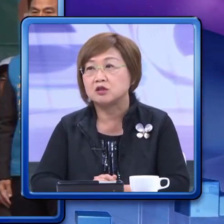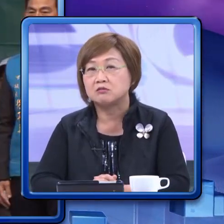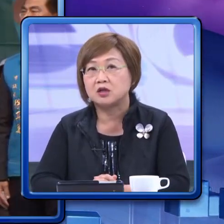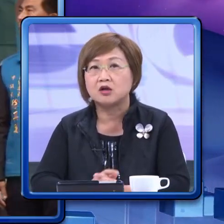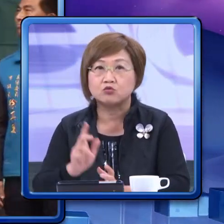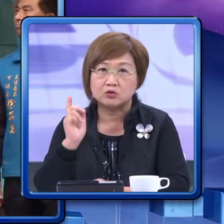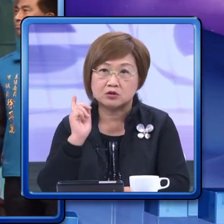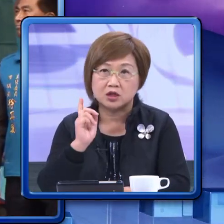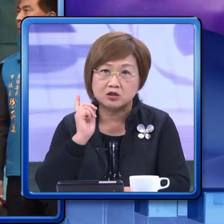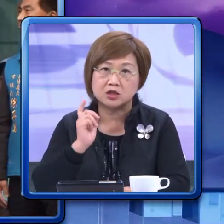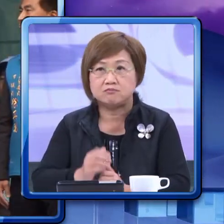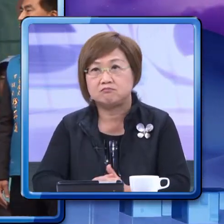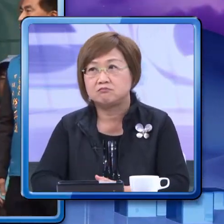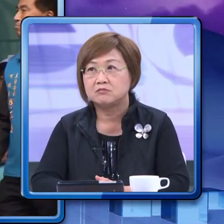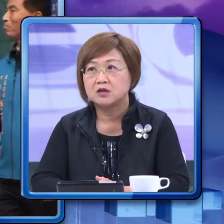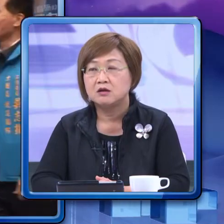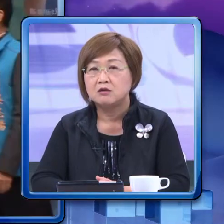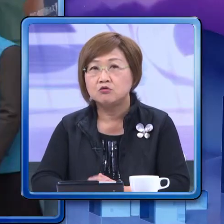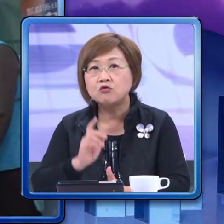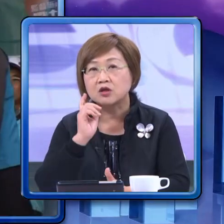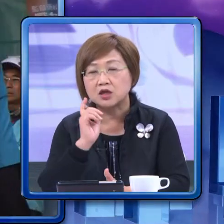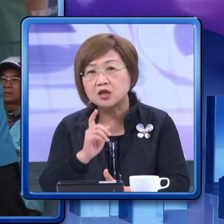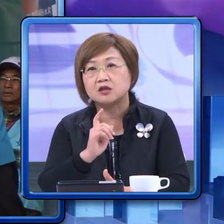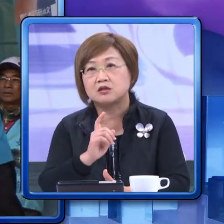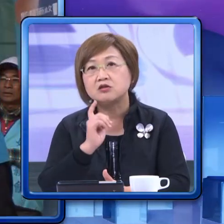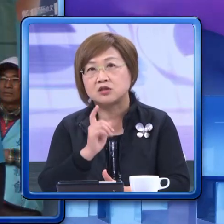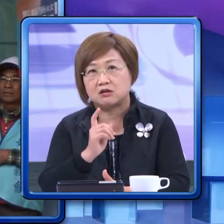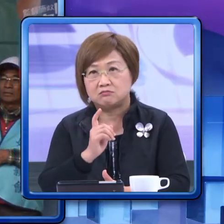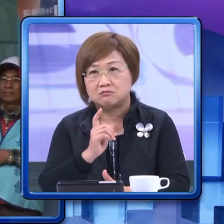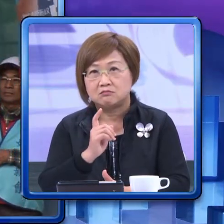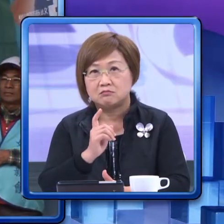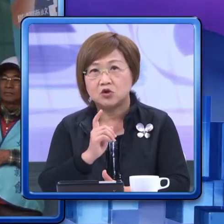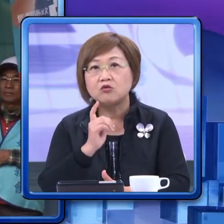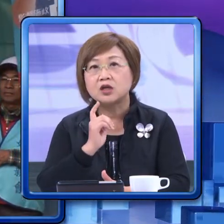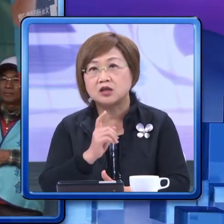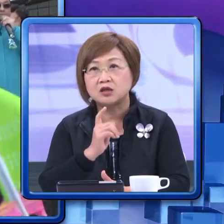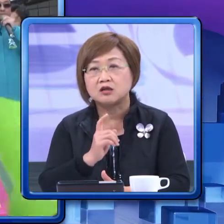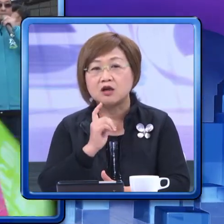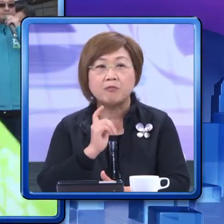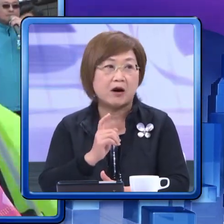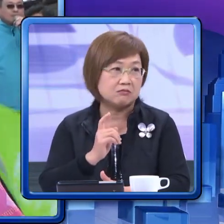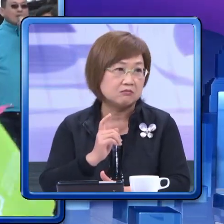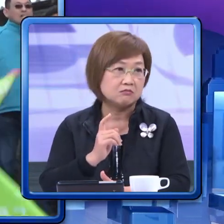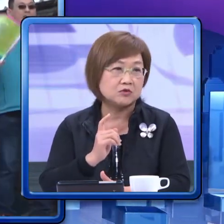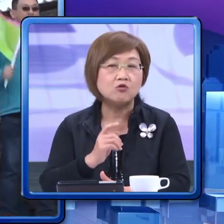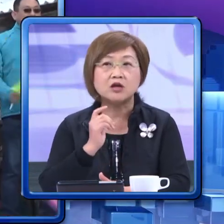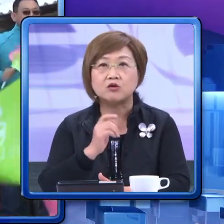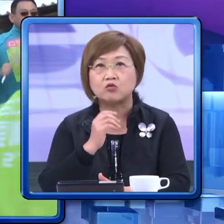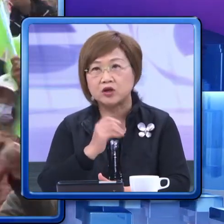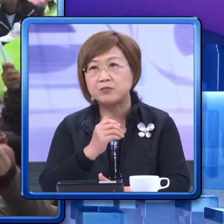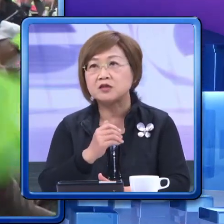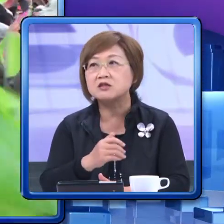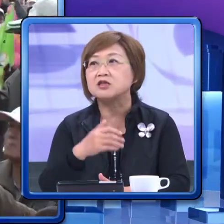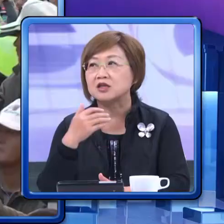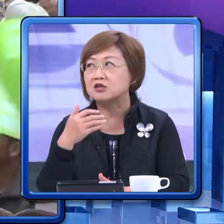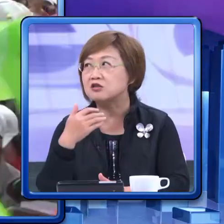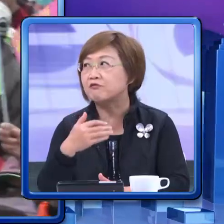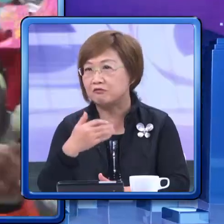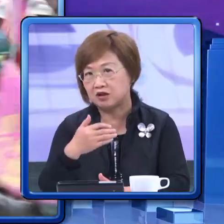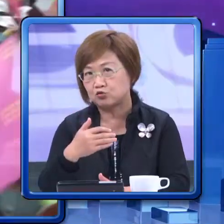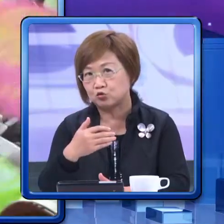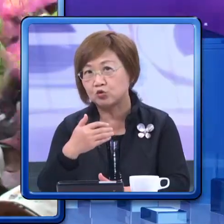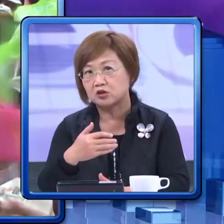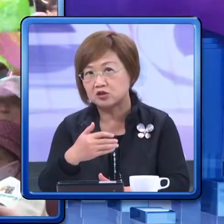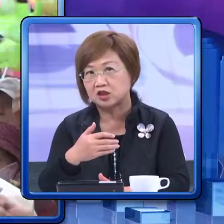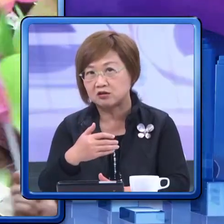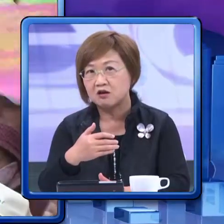要的事情，那叫做诚信。如果一个市长都可以绕跑，都可以回避自己在市